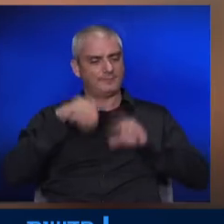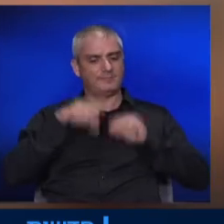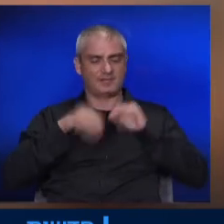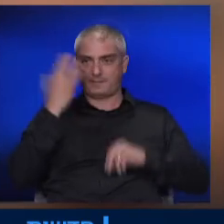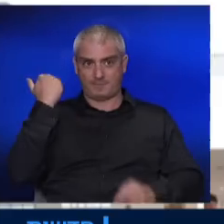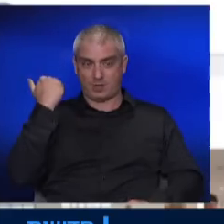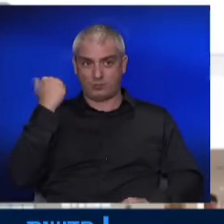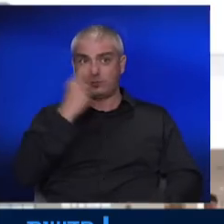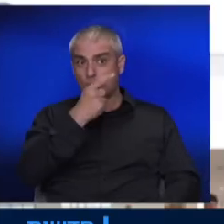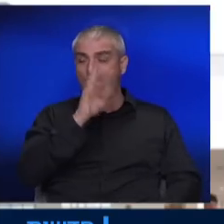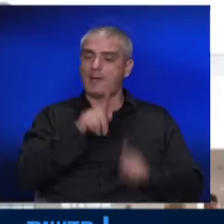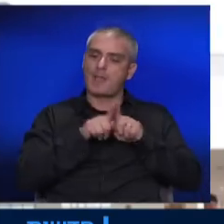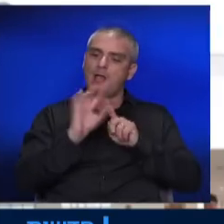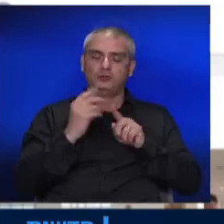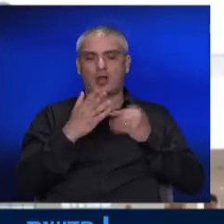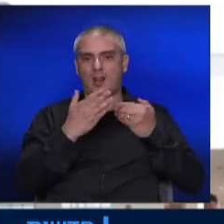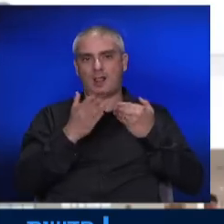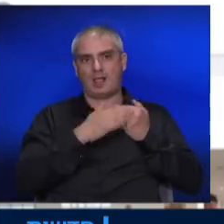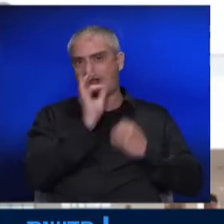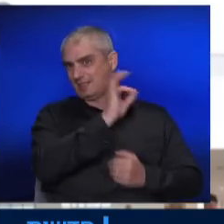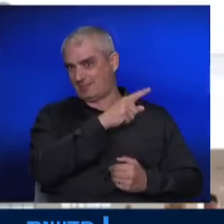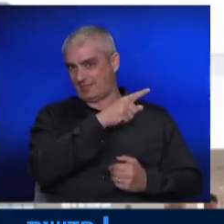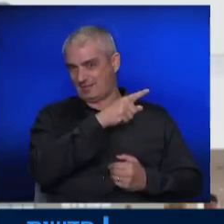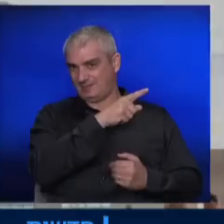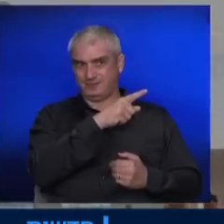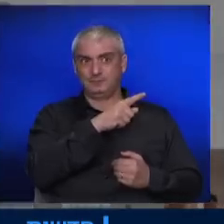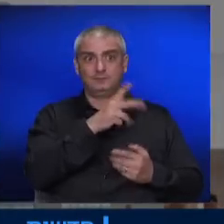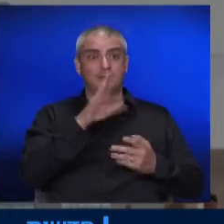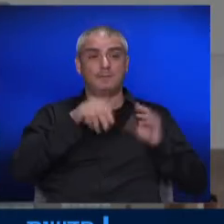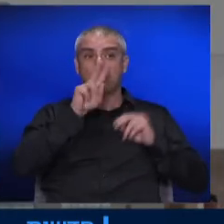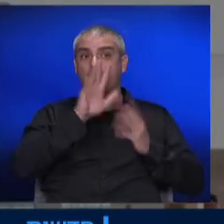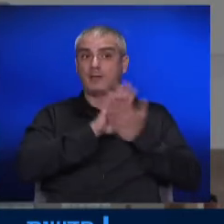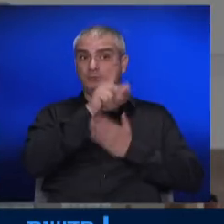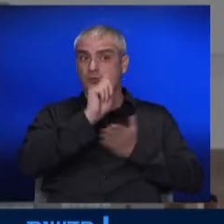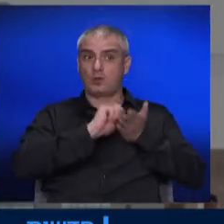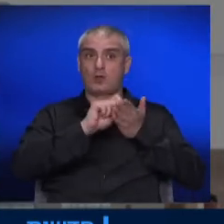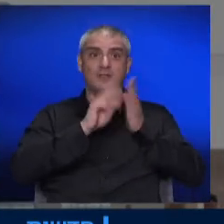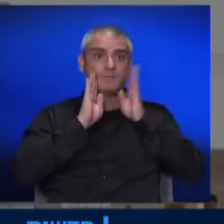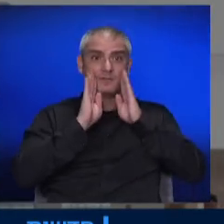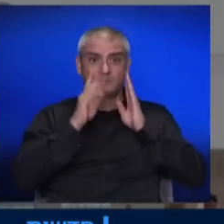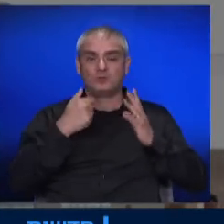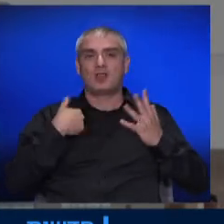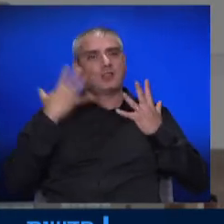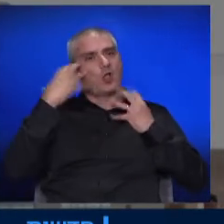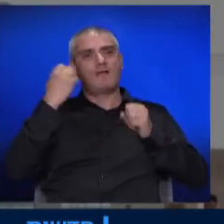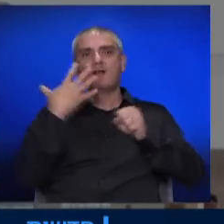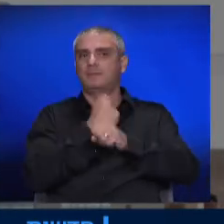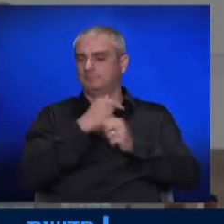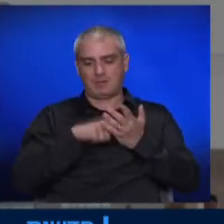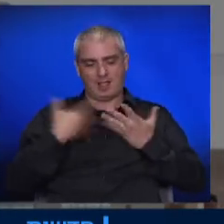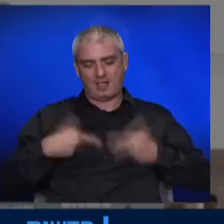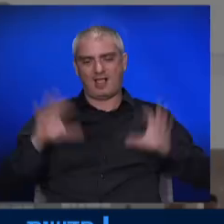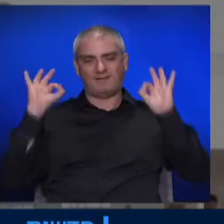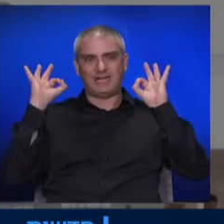אח של חתנו. הנה כאן בבחירות 2013 כותב חלבי בפייסבוק. אני אוהב מנצחים כי מעולם לא הפסדתי,